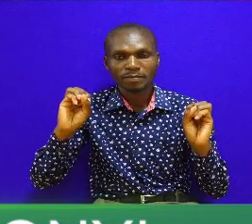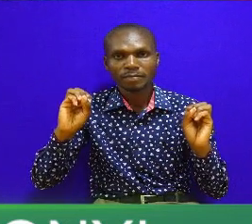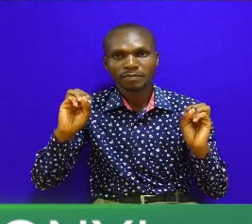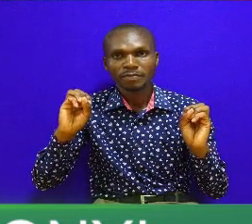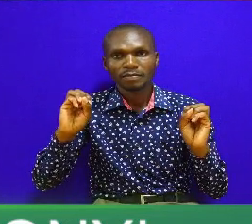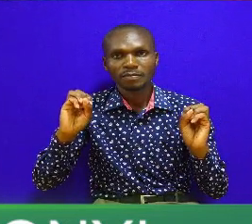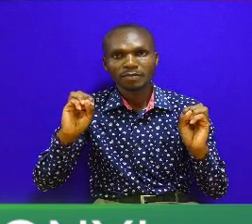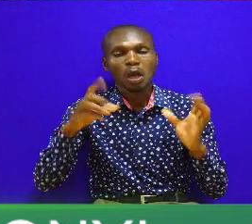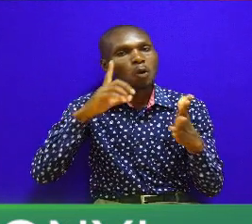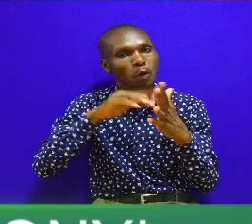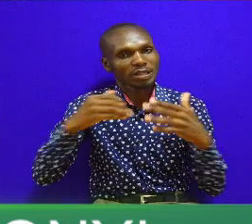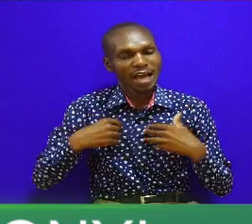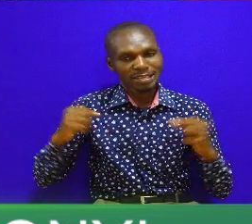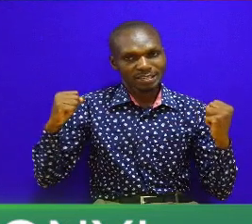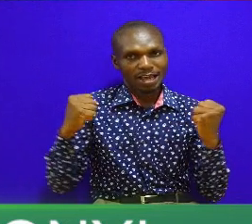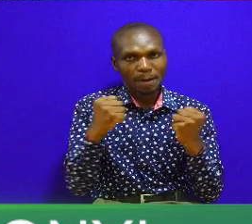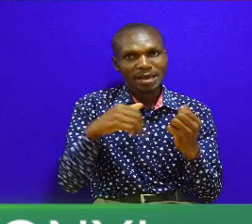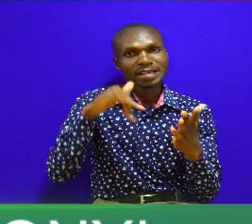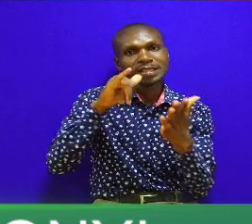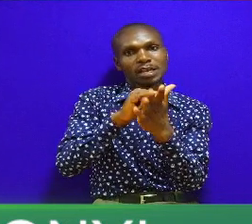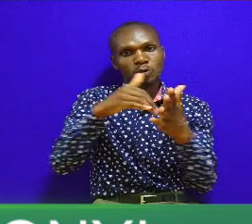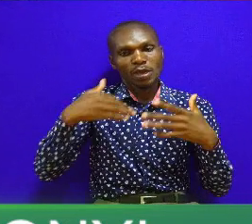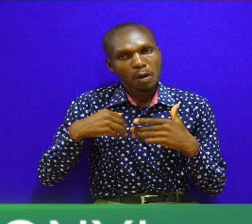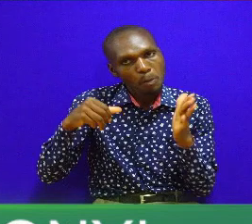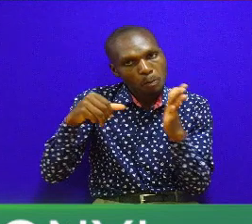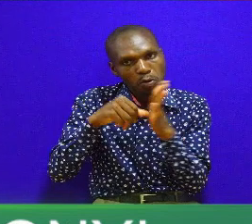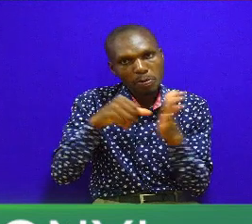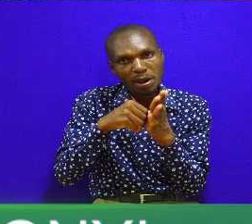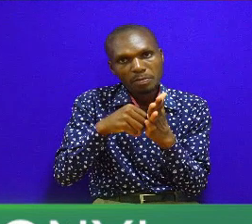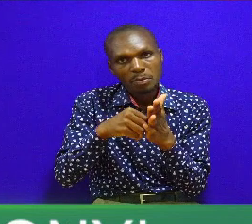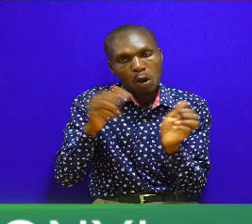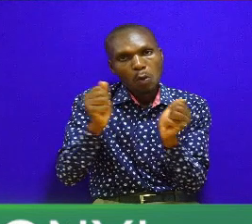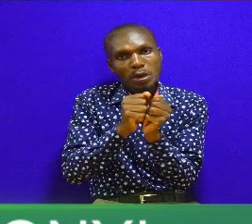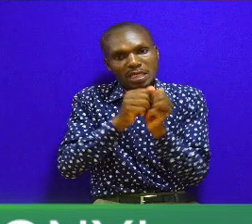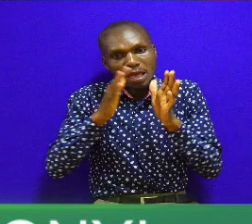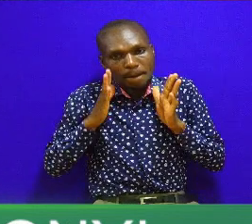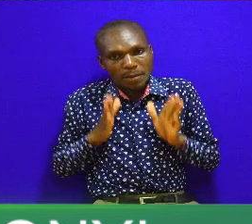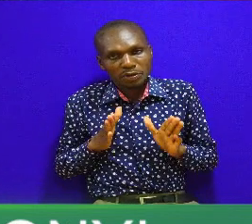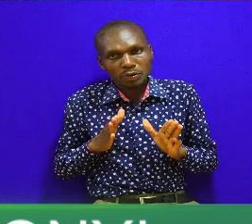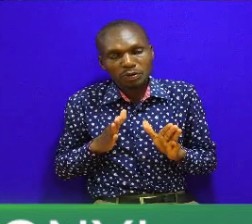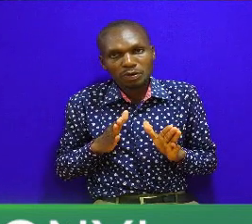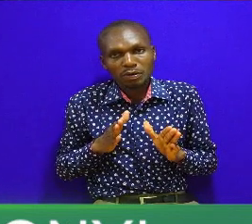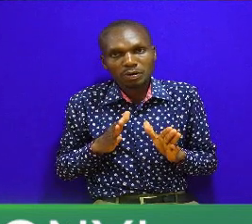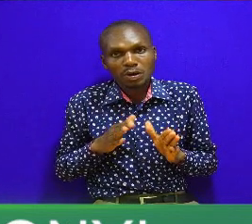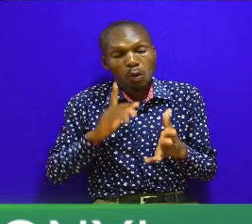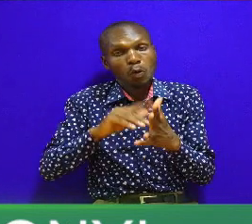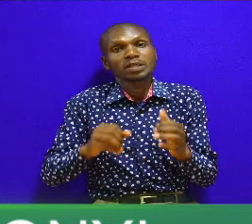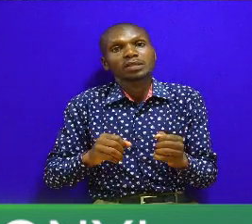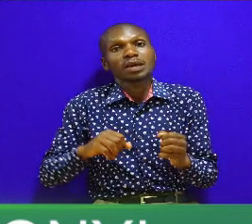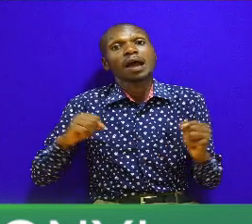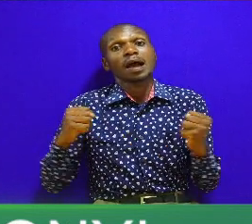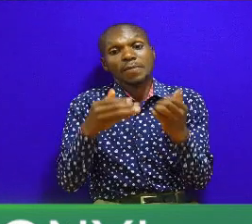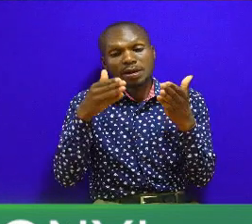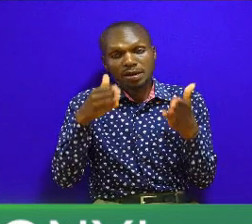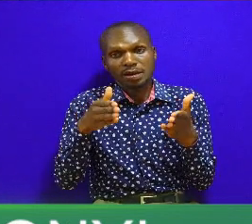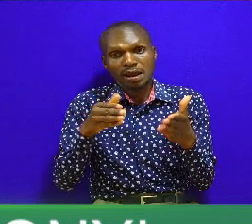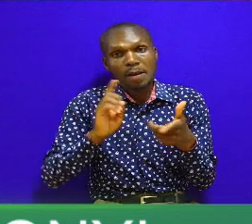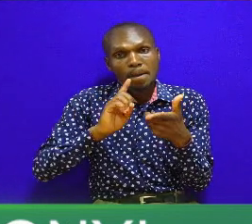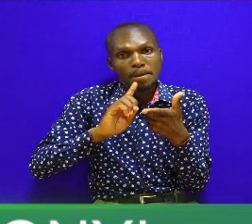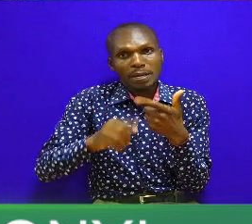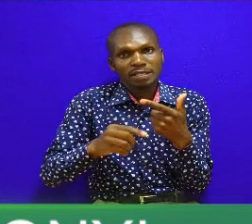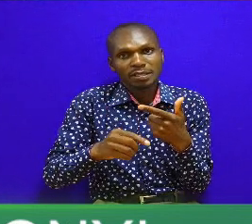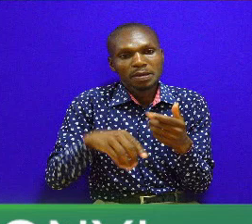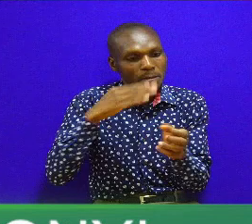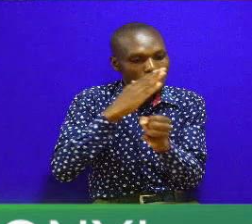ambayo yamefanyika ni kwamba kulikuwa na hasira kwa wafuasi wetu kwa mambo ya mchujo ambayo yamefanyika hapa. Lakini hiyo